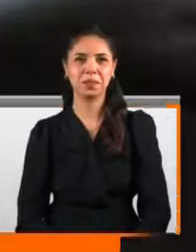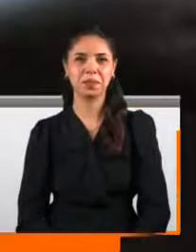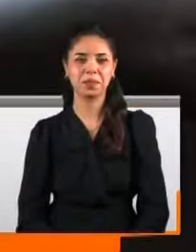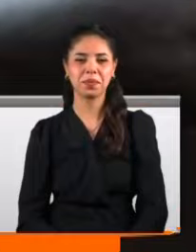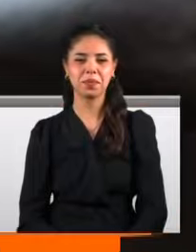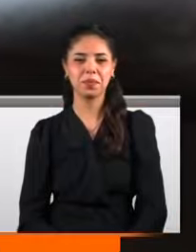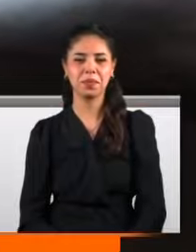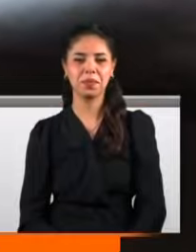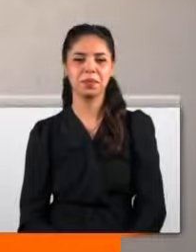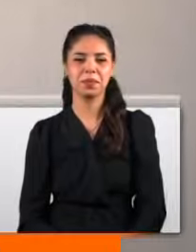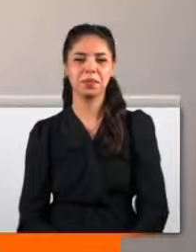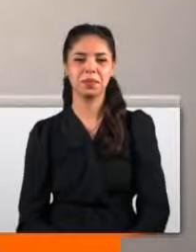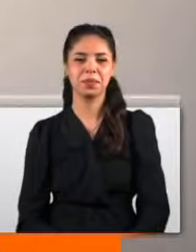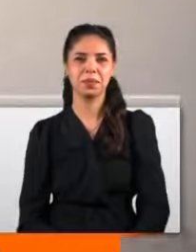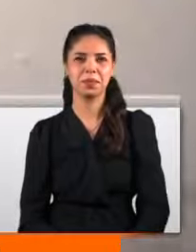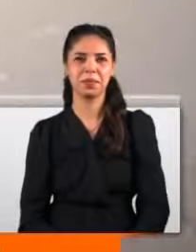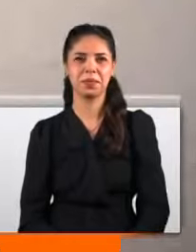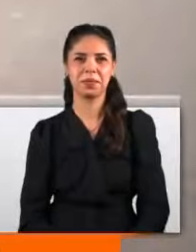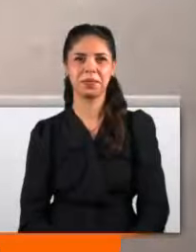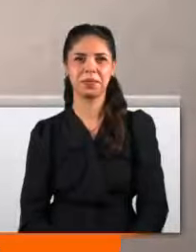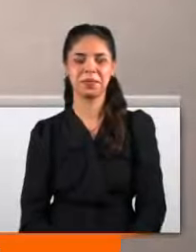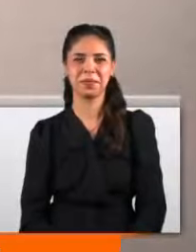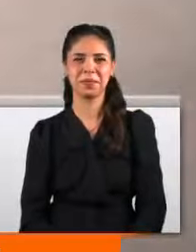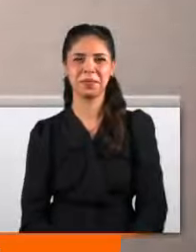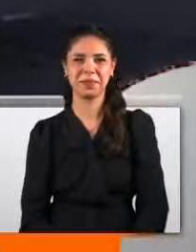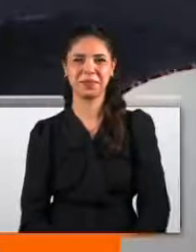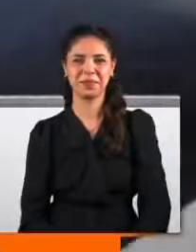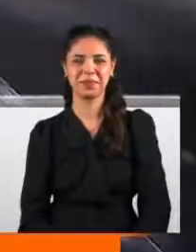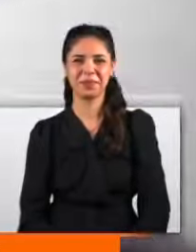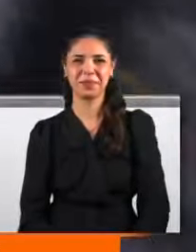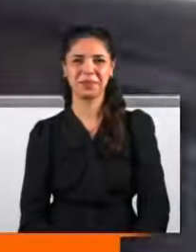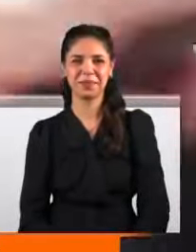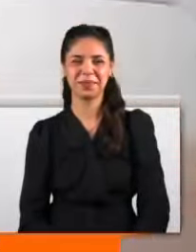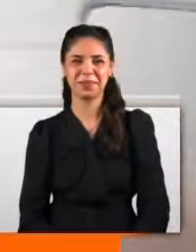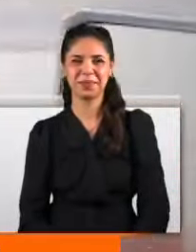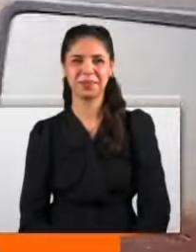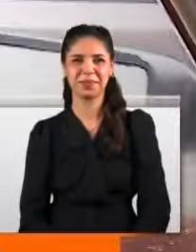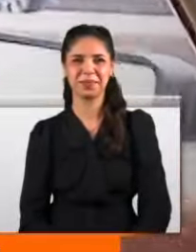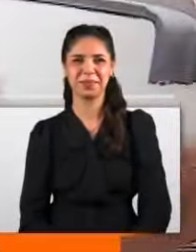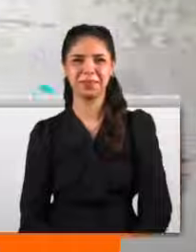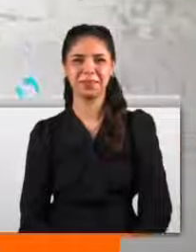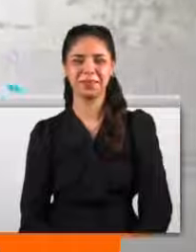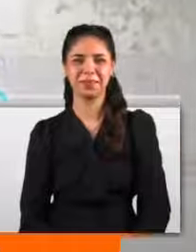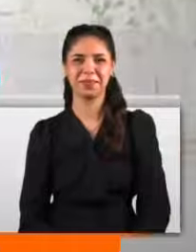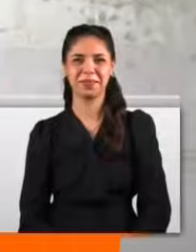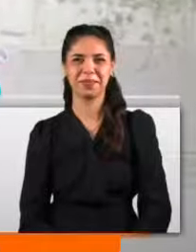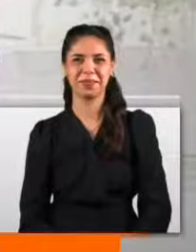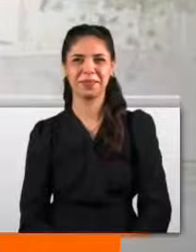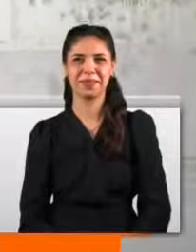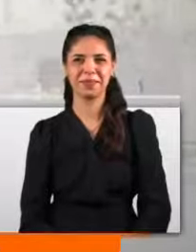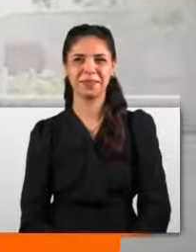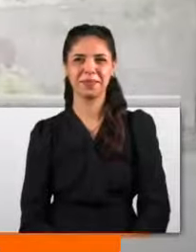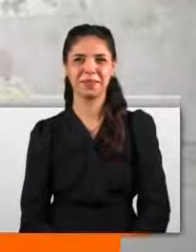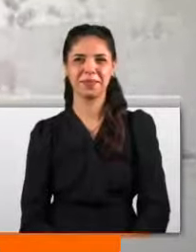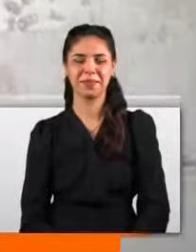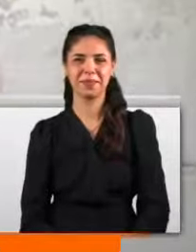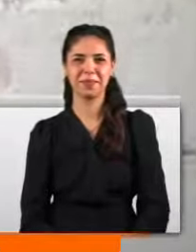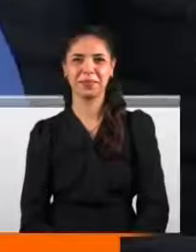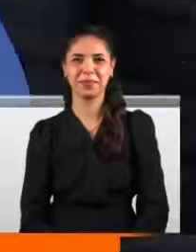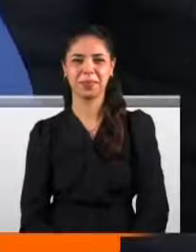Yıllardır küllenmiş aşkım var bende. Aşkın mekan kurmamış yanan